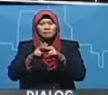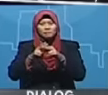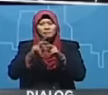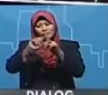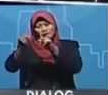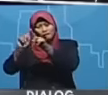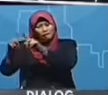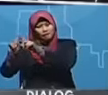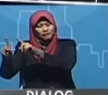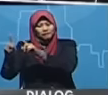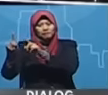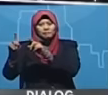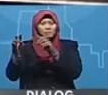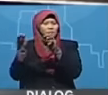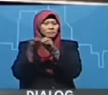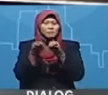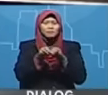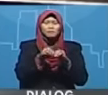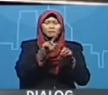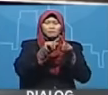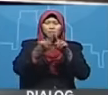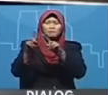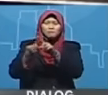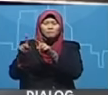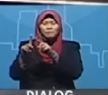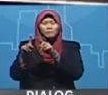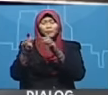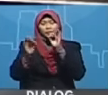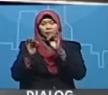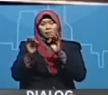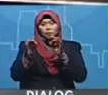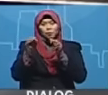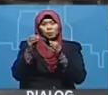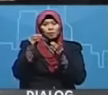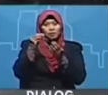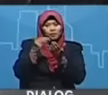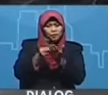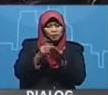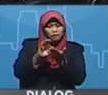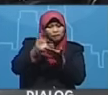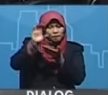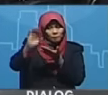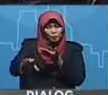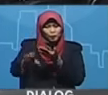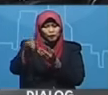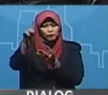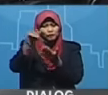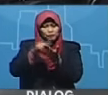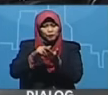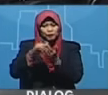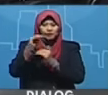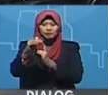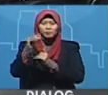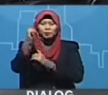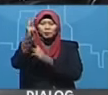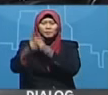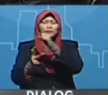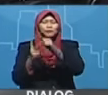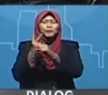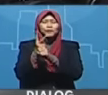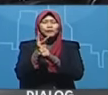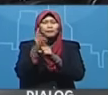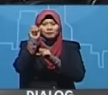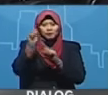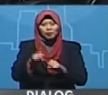lah. Dan bermacam-macam lagi. Dia kata apabila jemaah melabur RM1,000 dalam tempoh 3 tahun, dia kata mereka akan